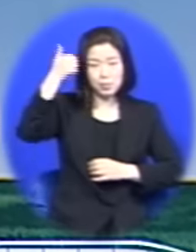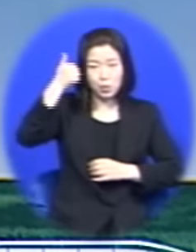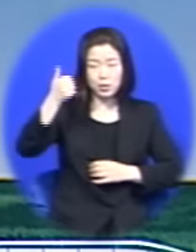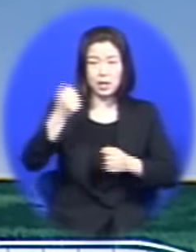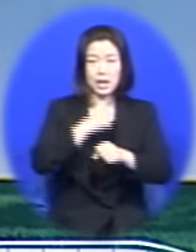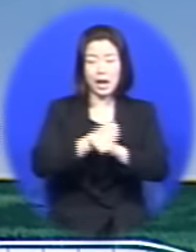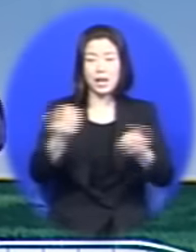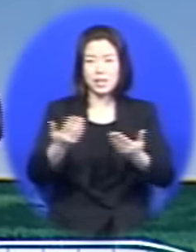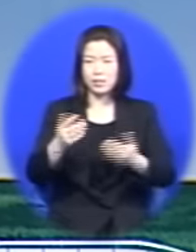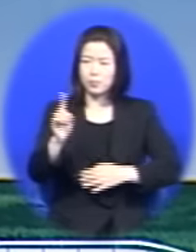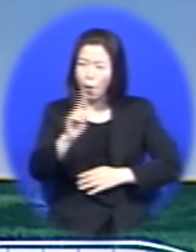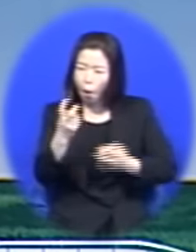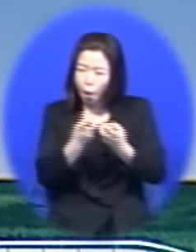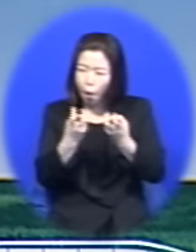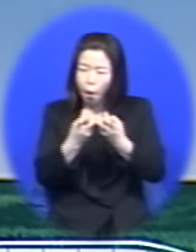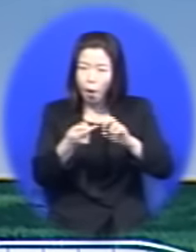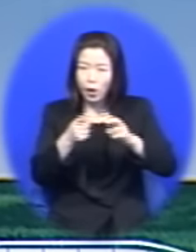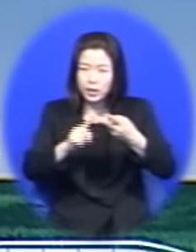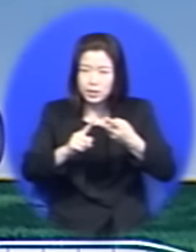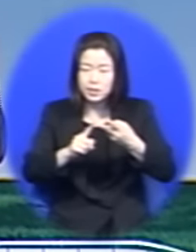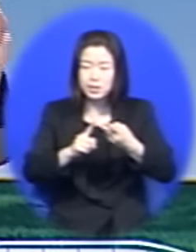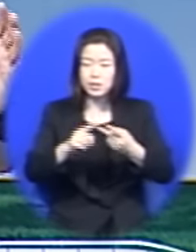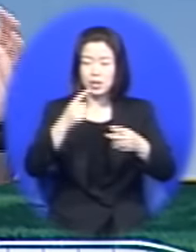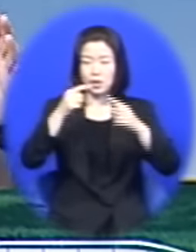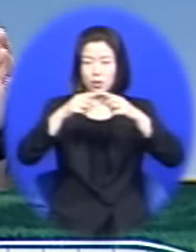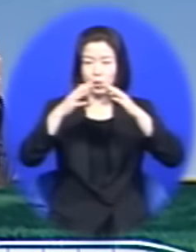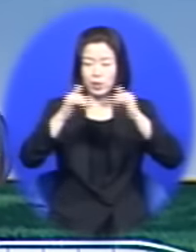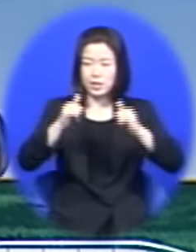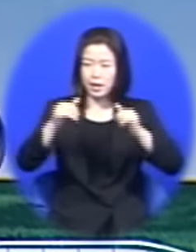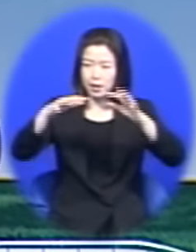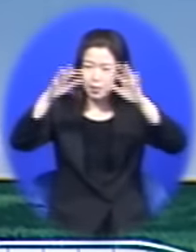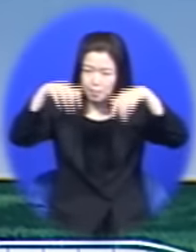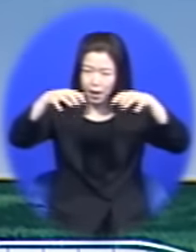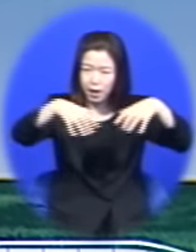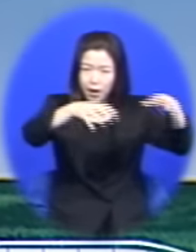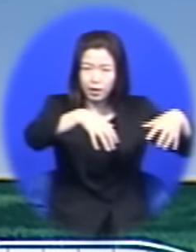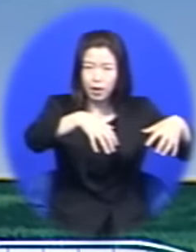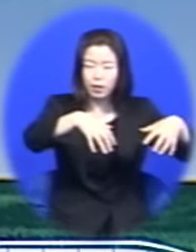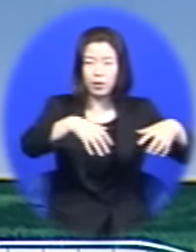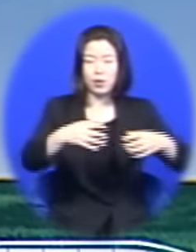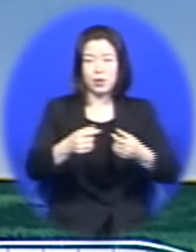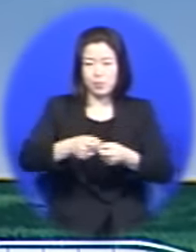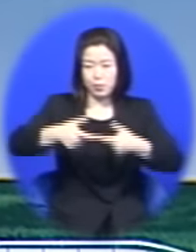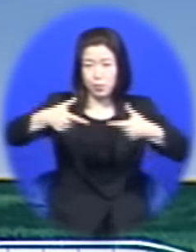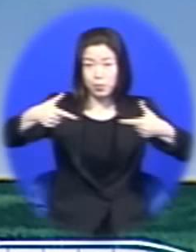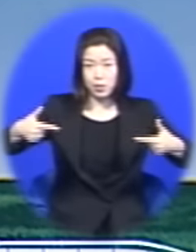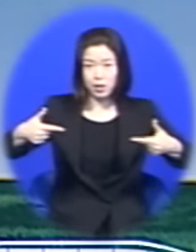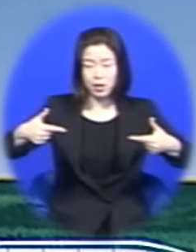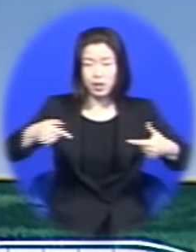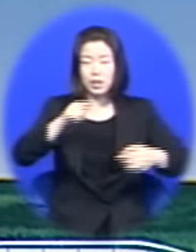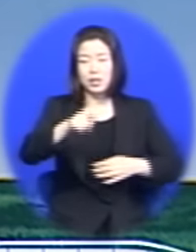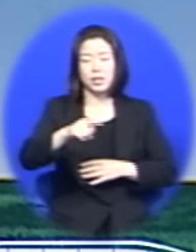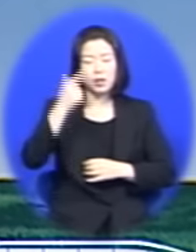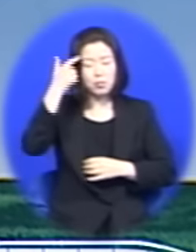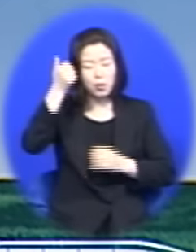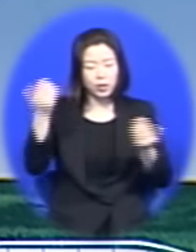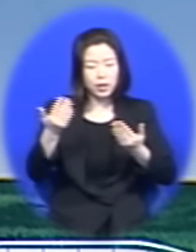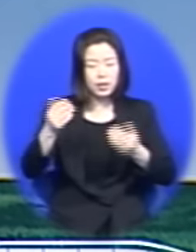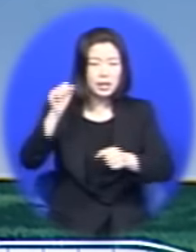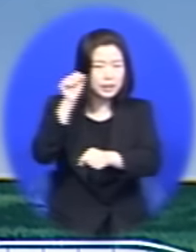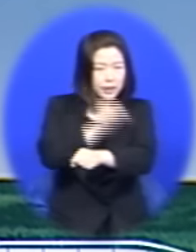어떻든지 교인을 많이 모아서 교인 수가 많아지는 일을 하는 일이 그게 목회를 잘하는 거라고